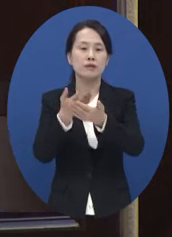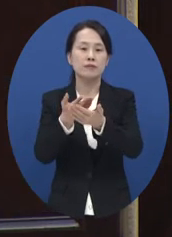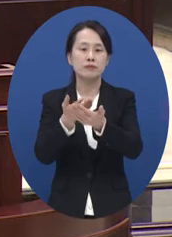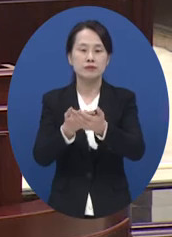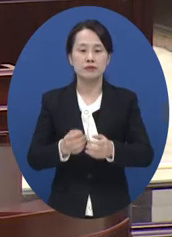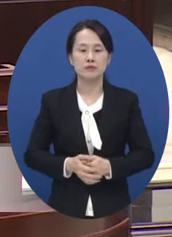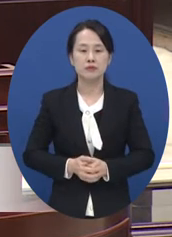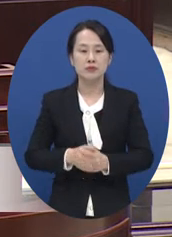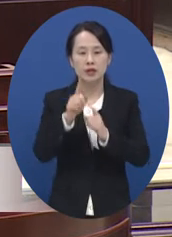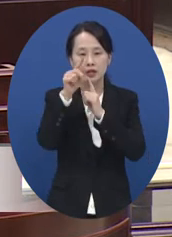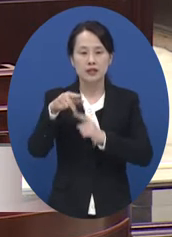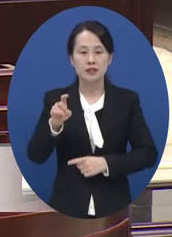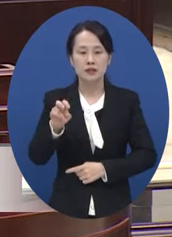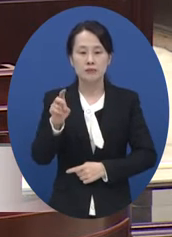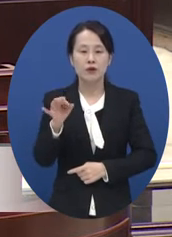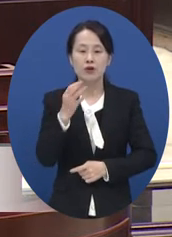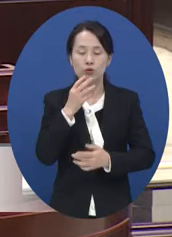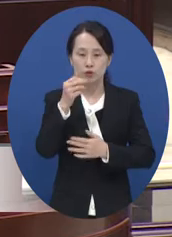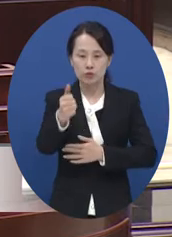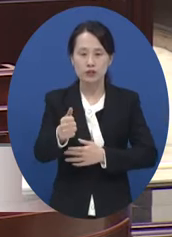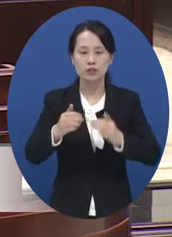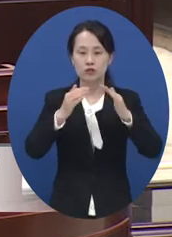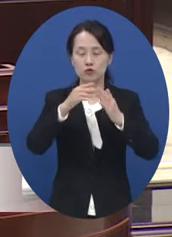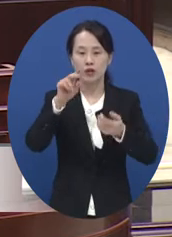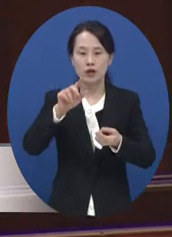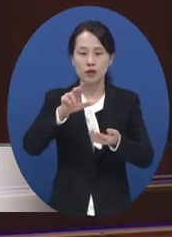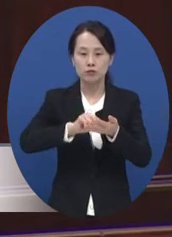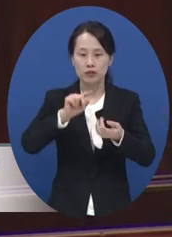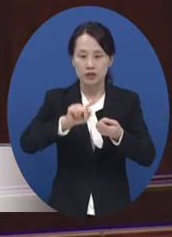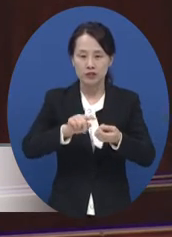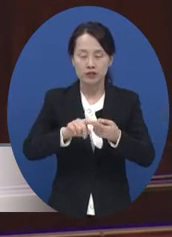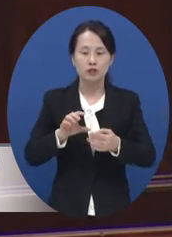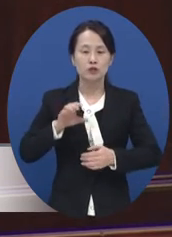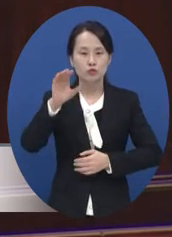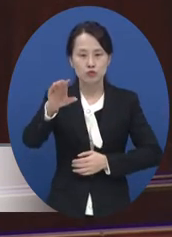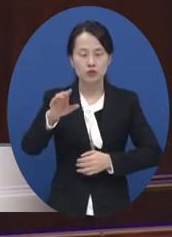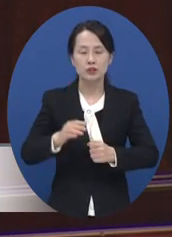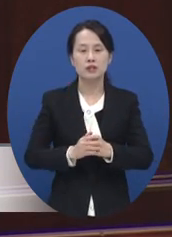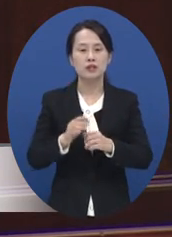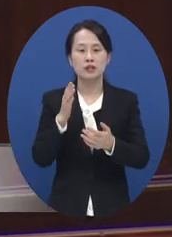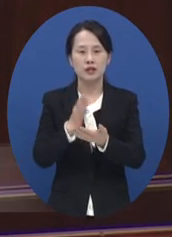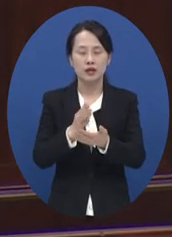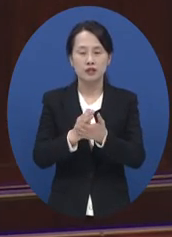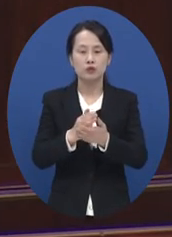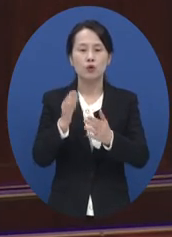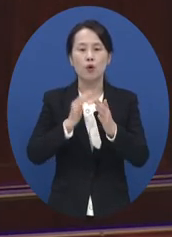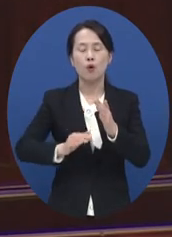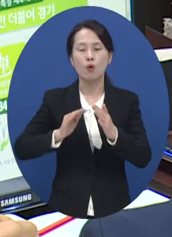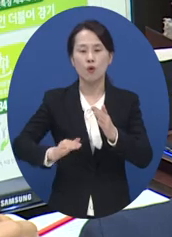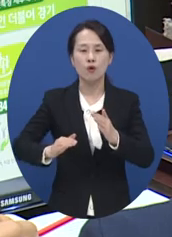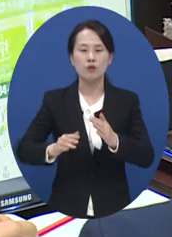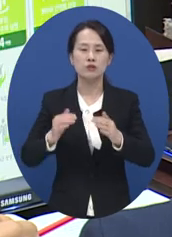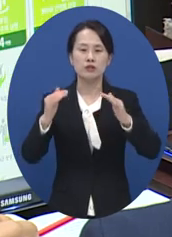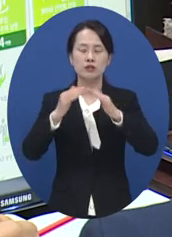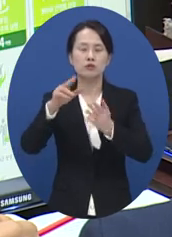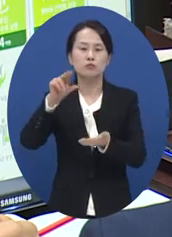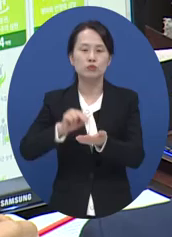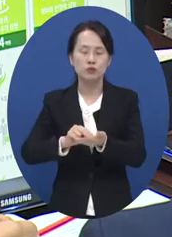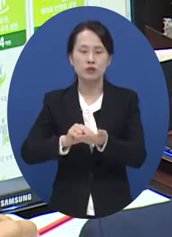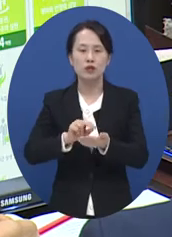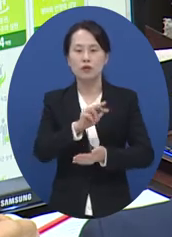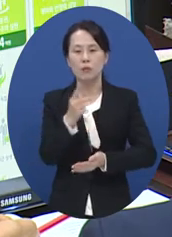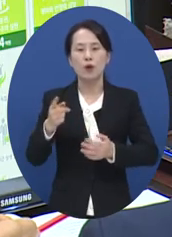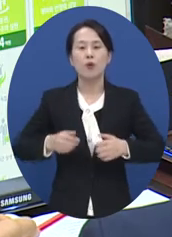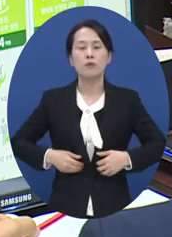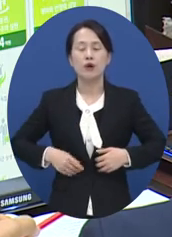바랍니다 이제 면 경기도지사는 주택 문제에 대해선 투기 수단을 정상적인 죽어 수단으로 다시 바꿔야 한다 며 관련 제도를